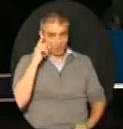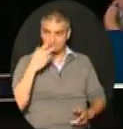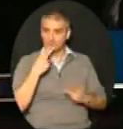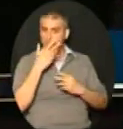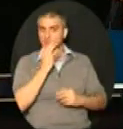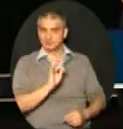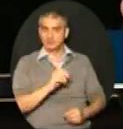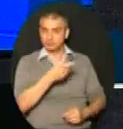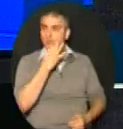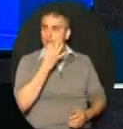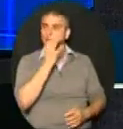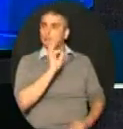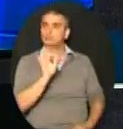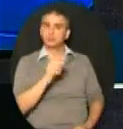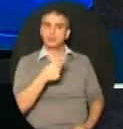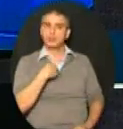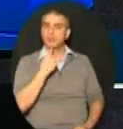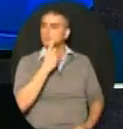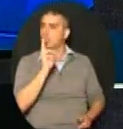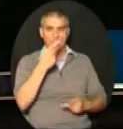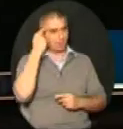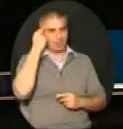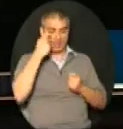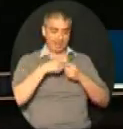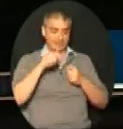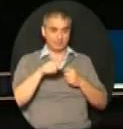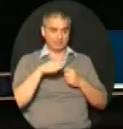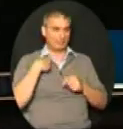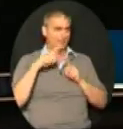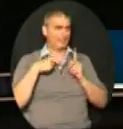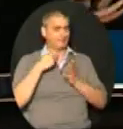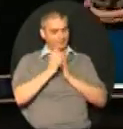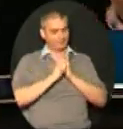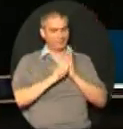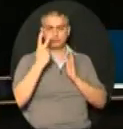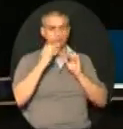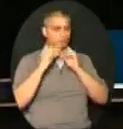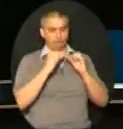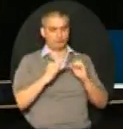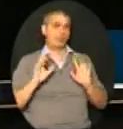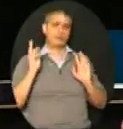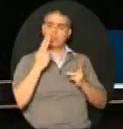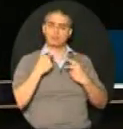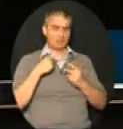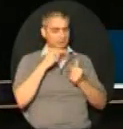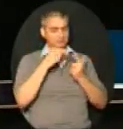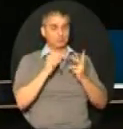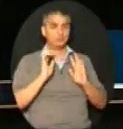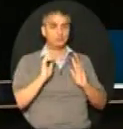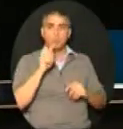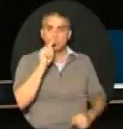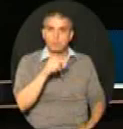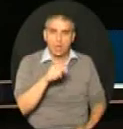אתה לא תאמין, שאלת שאלה מצוינת. אני אמרתי, לא יעלה על הדעת שחברי כנסת, אנחנו לפעמים נוטים לכתוב מכתב של שתי שורות, תענה לי על השרים.